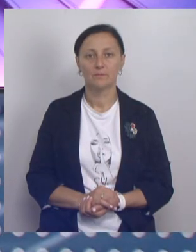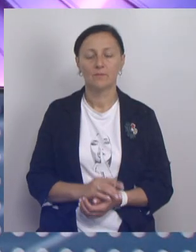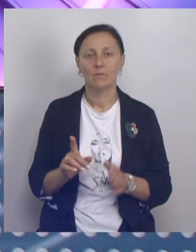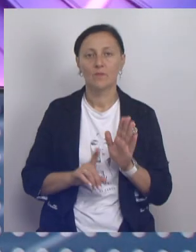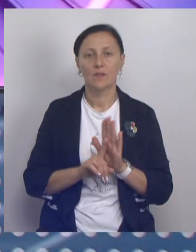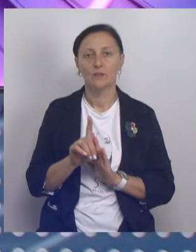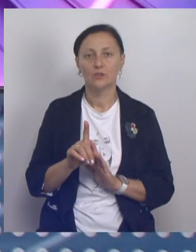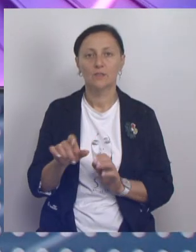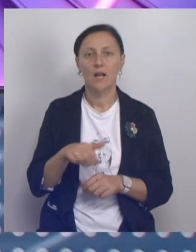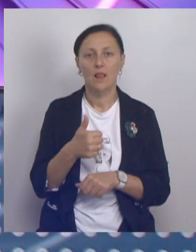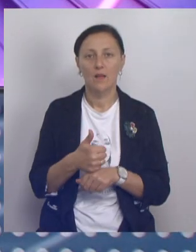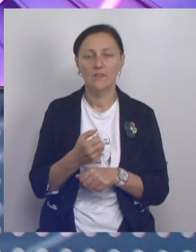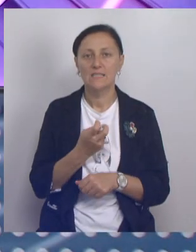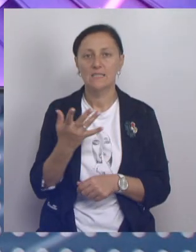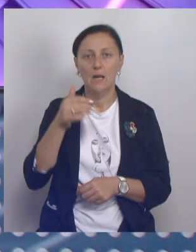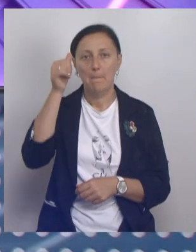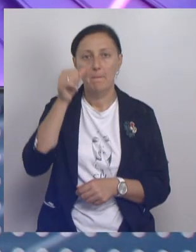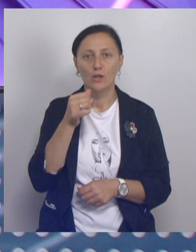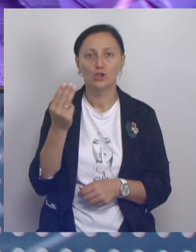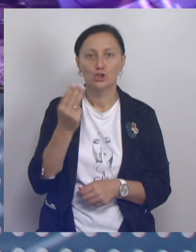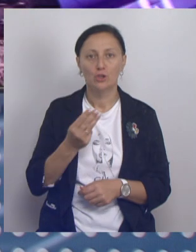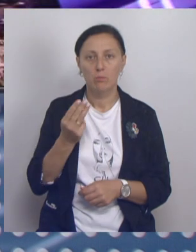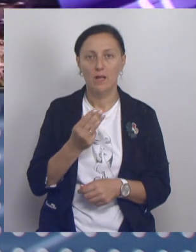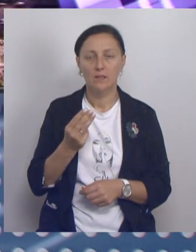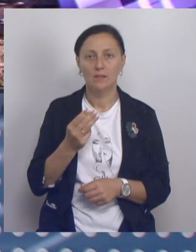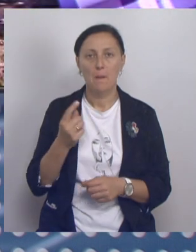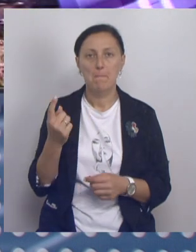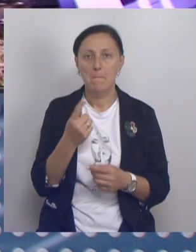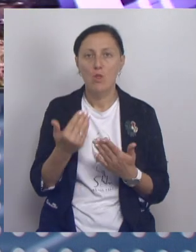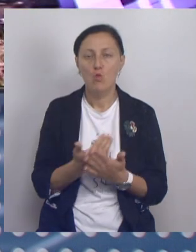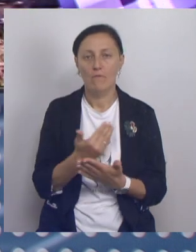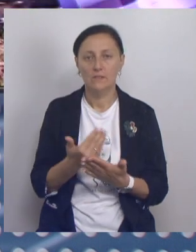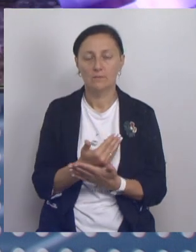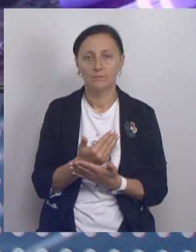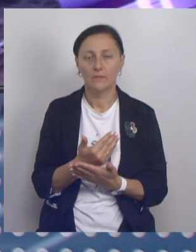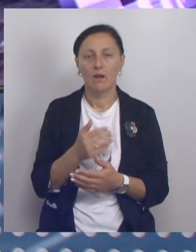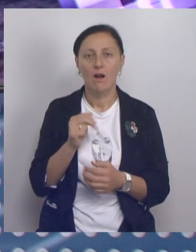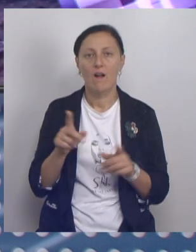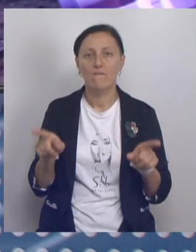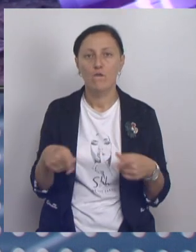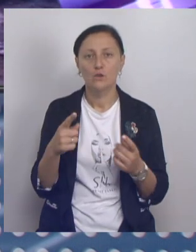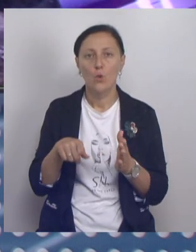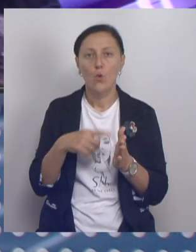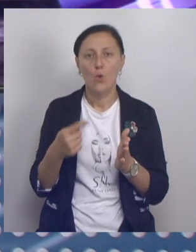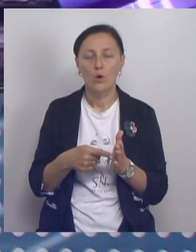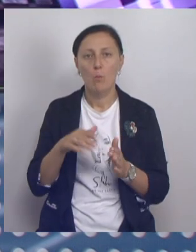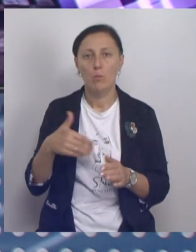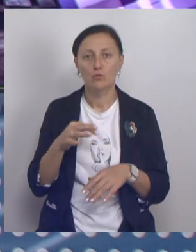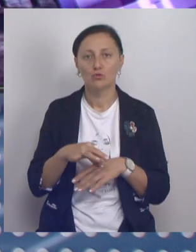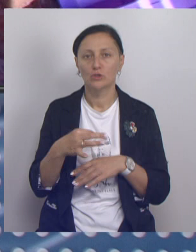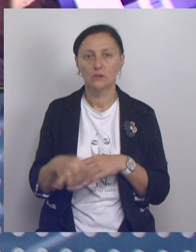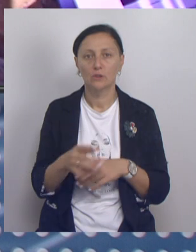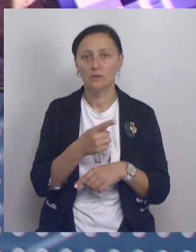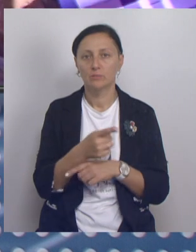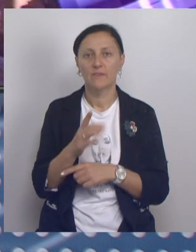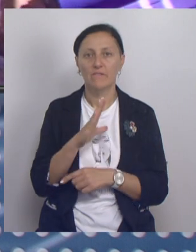начнем с главного. Уже несколько месяцев Шебекино не сходит с первых полос. Затем, как восстанавливают город химиков после жесточайших атак